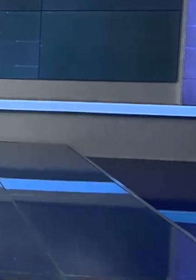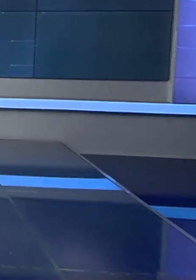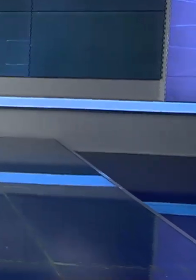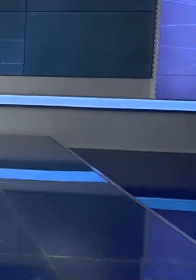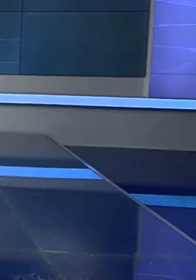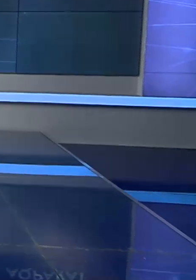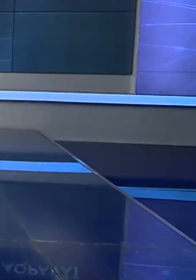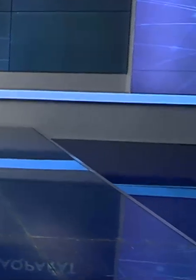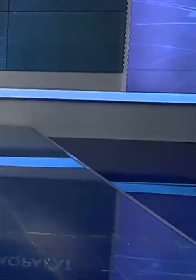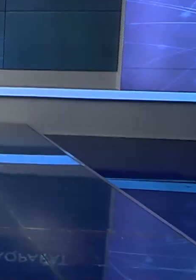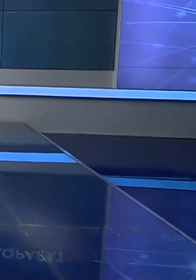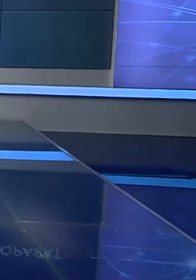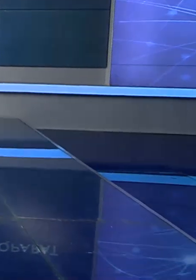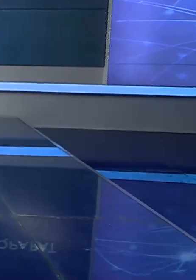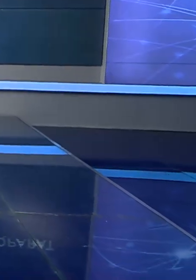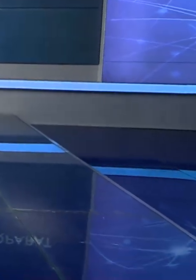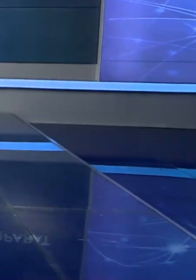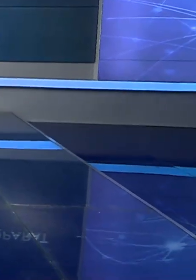20:00-де жүздескенше.